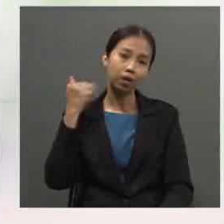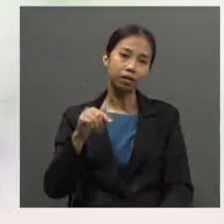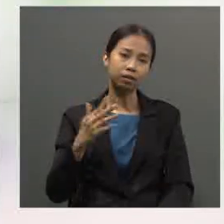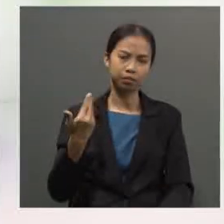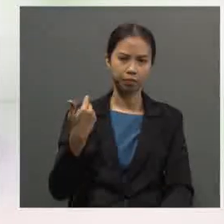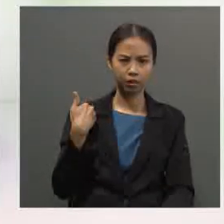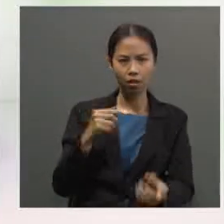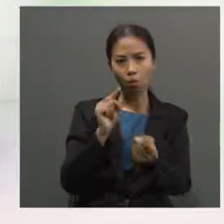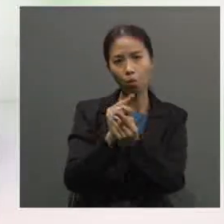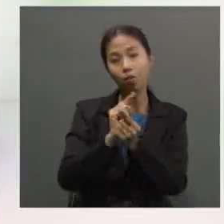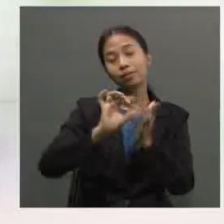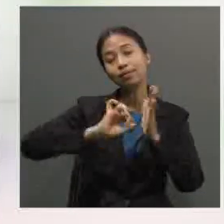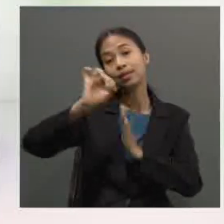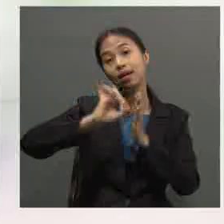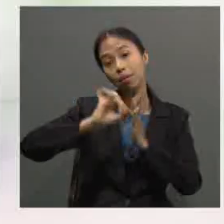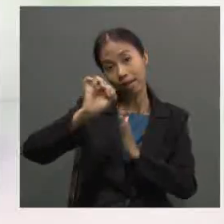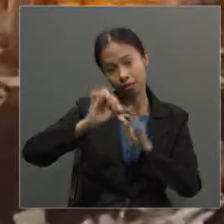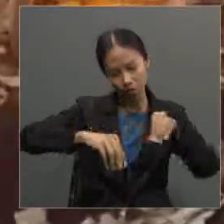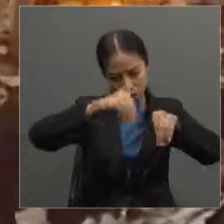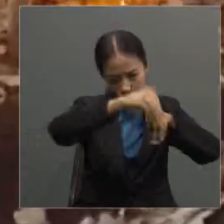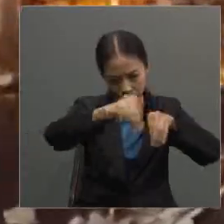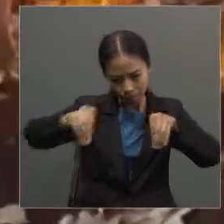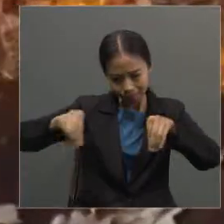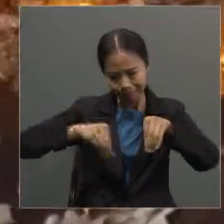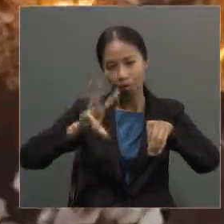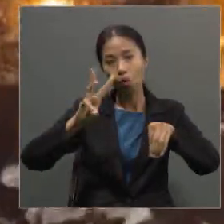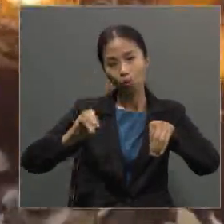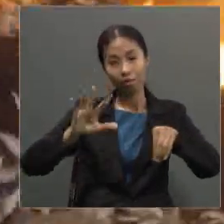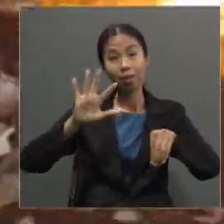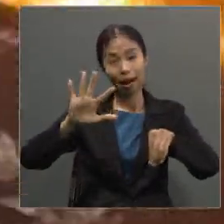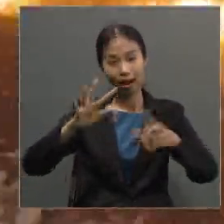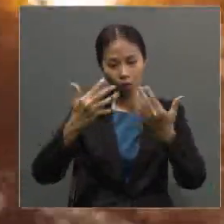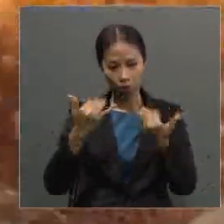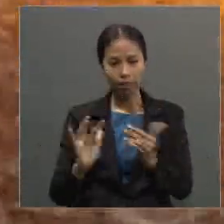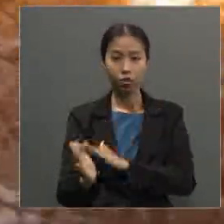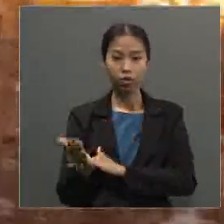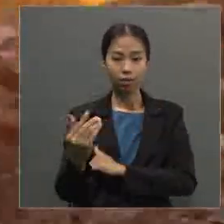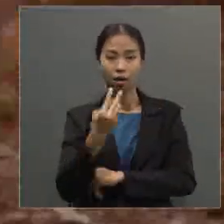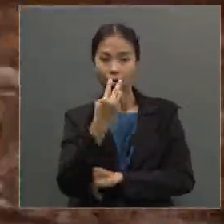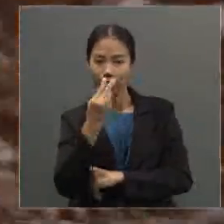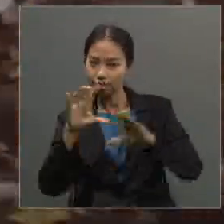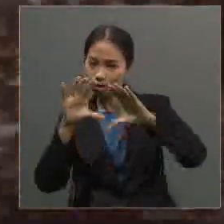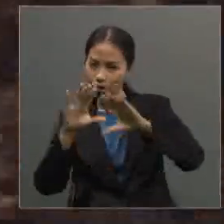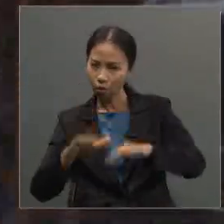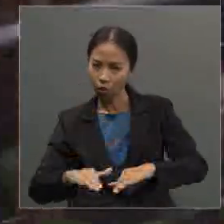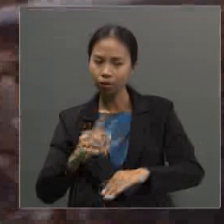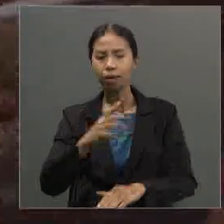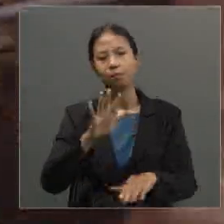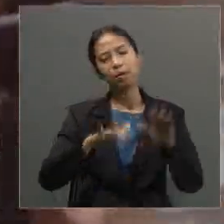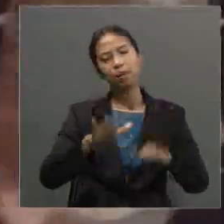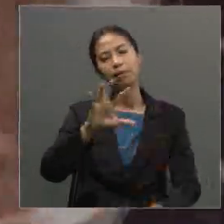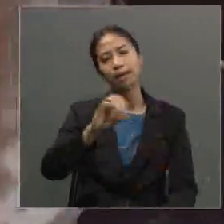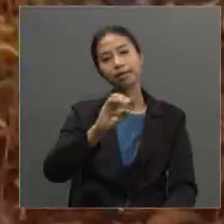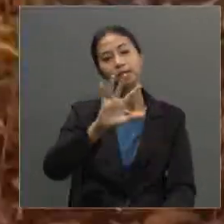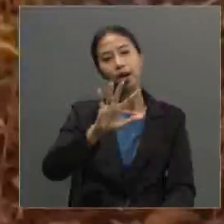ความร้อนเนี่ยที่จังหวัดเชียงใหม่นะมีประมาณ 65จุดแต่ว่าเช้าวันนี้เนี่ยมันลดลงนะเหลืออยู่ที่ประมาณ 55จุดค่ะ